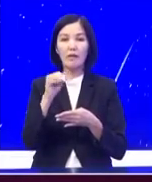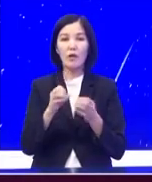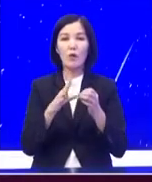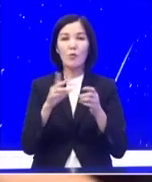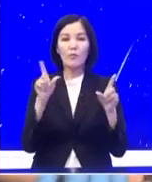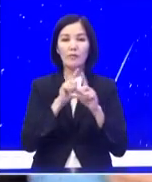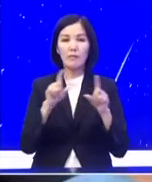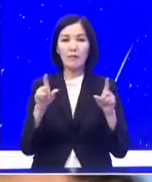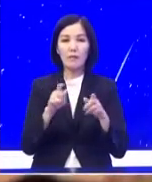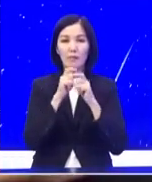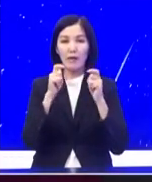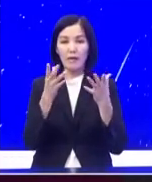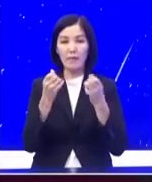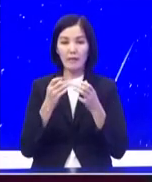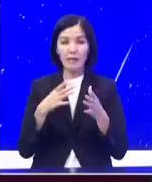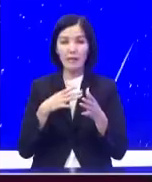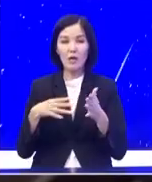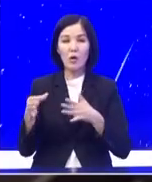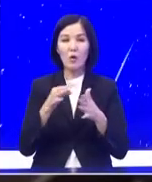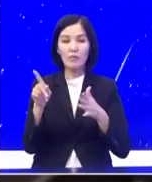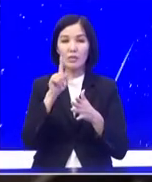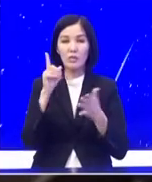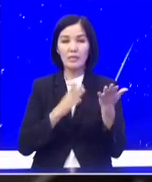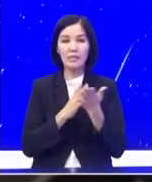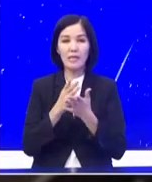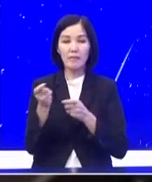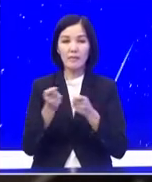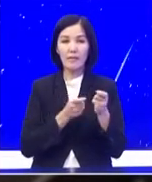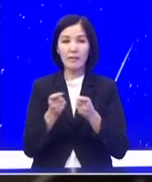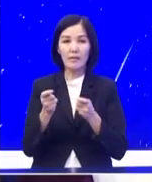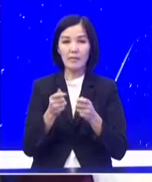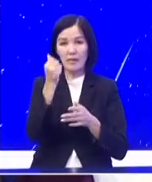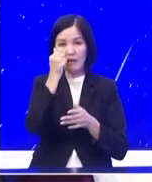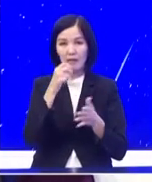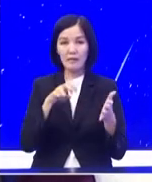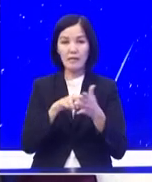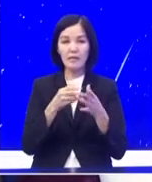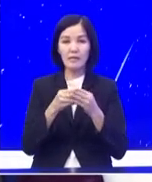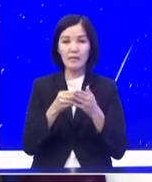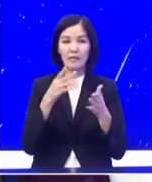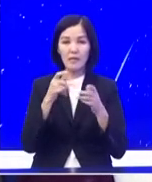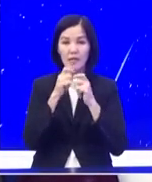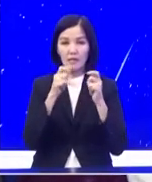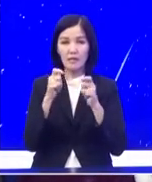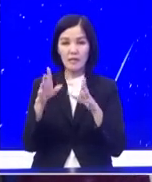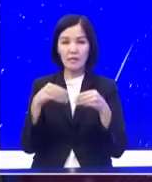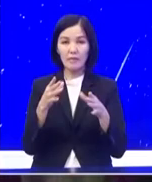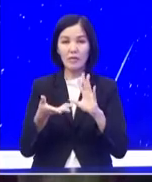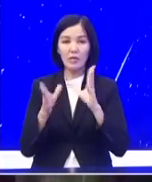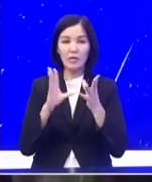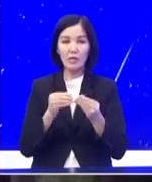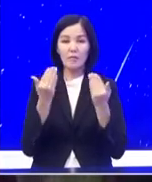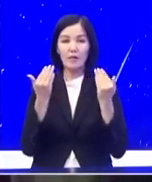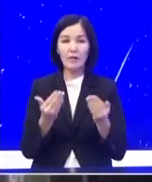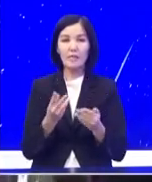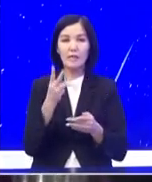мекеме иелері марапатталды. Оларға облыстық жастар саясаты басқармасының атынан алғыс хат пен бағалы сыйлықтар табысталды. Жалпы қазір